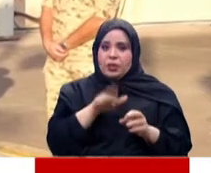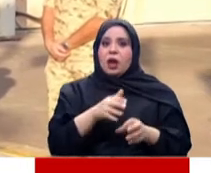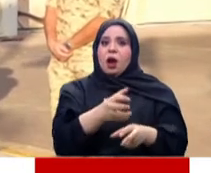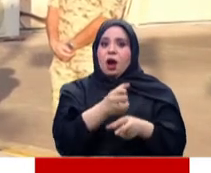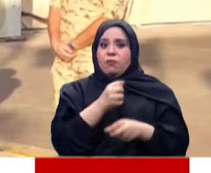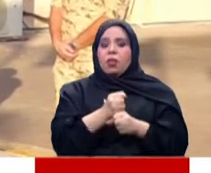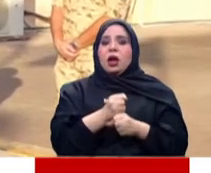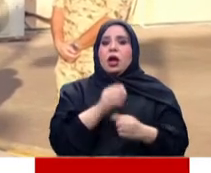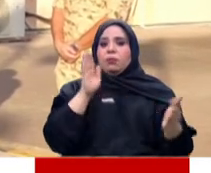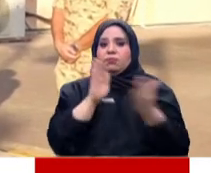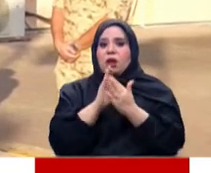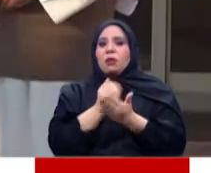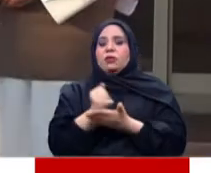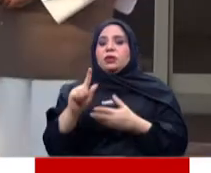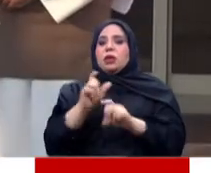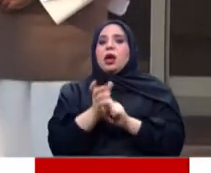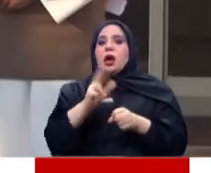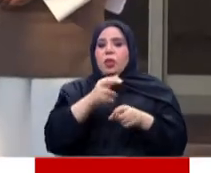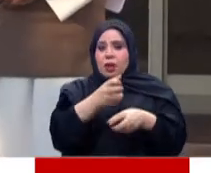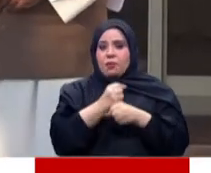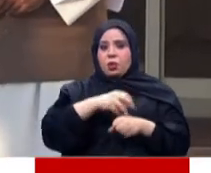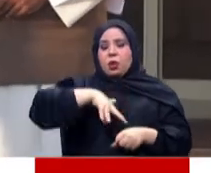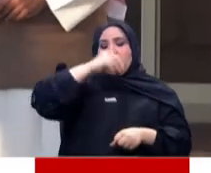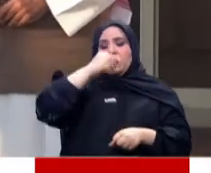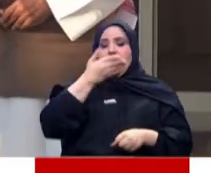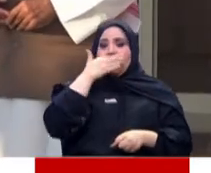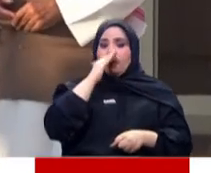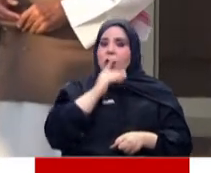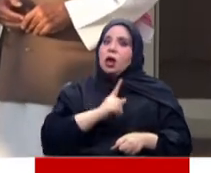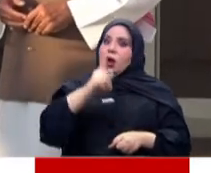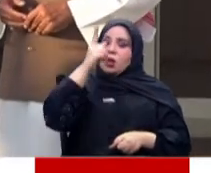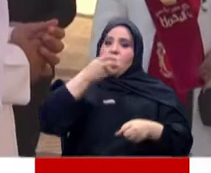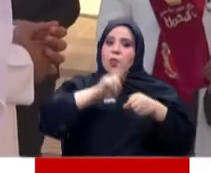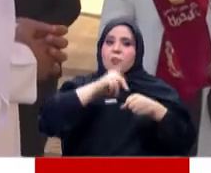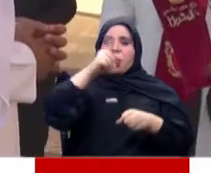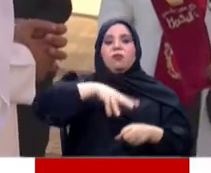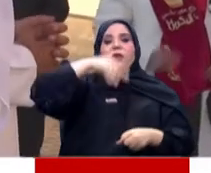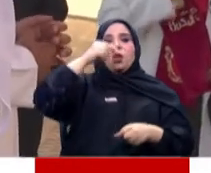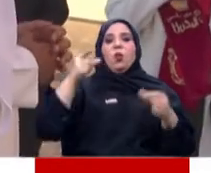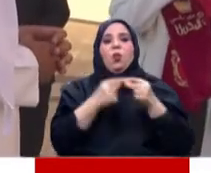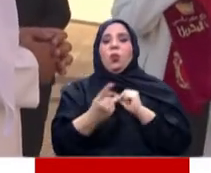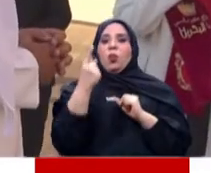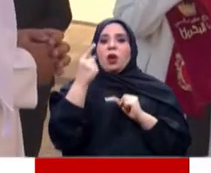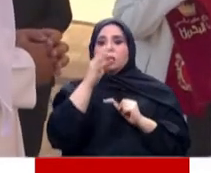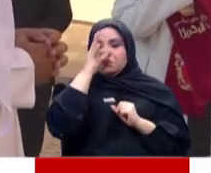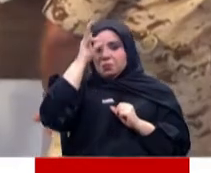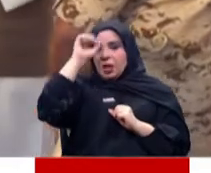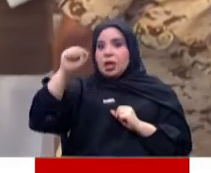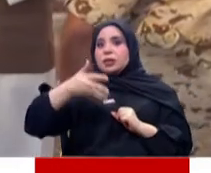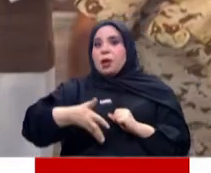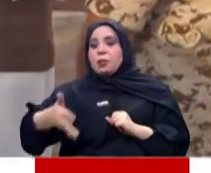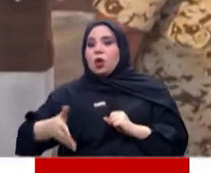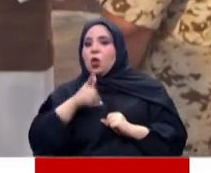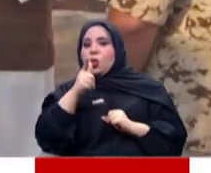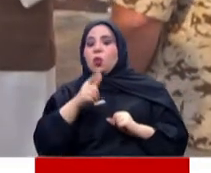البحرين في مواجهة الفيروس لحفظ الأرواح جاء بفضل روح الفريق الواحد التي يمتاز بها أبناء الوطن حتى أضحت